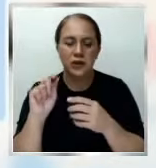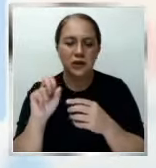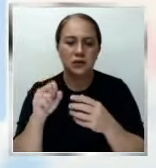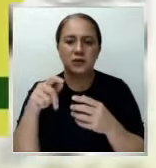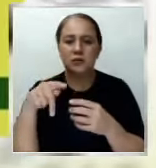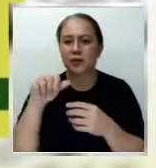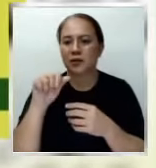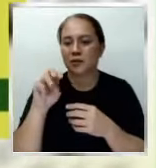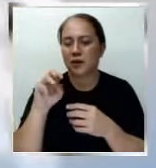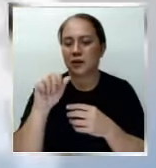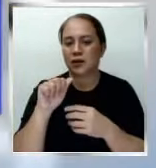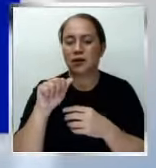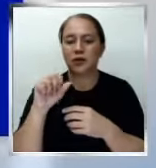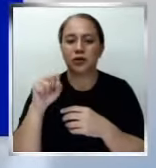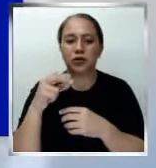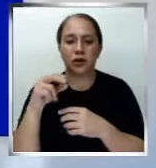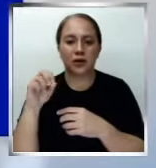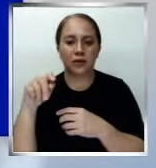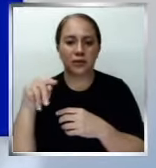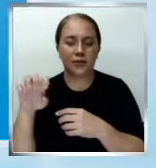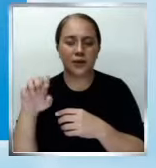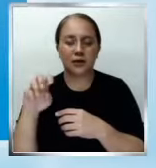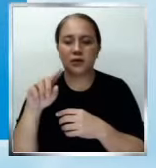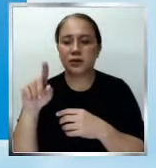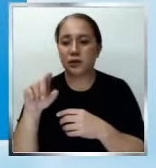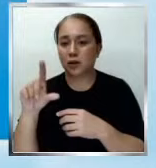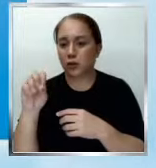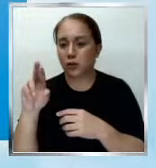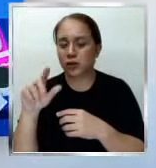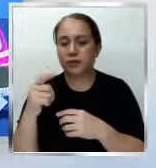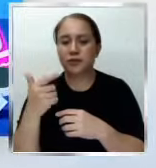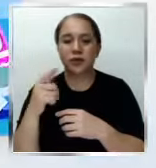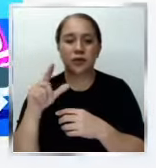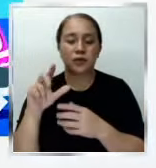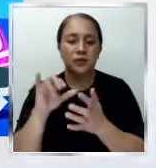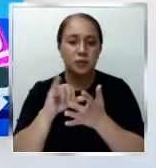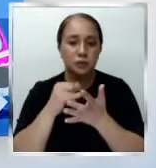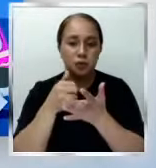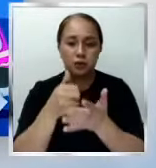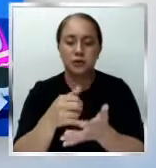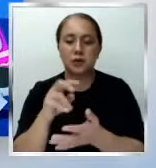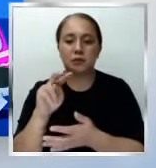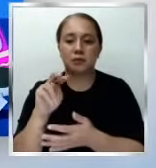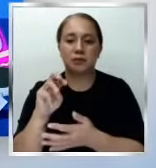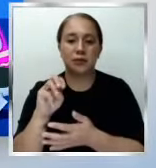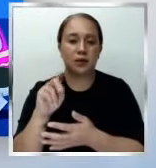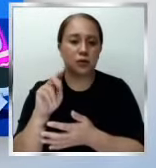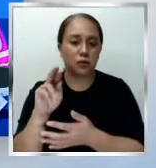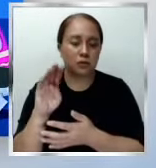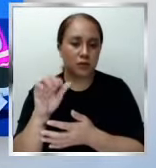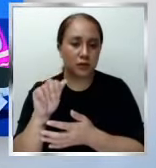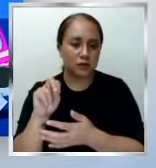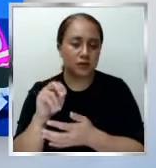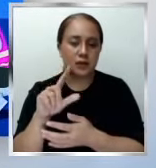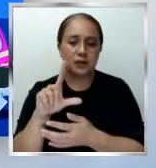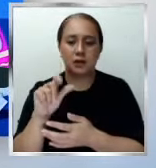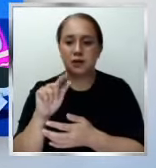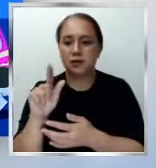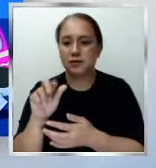Shopee, Zalora, Megamart, Globe Rewards, Metrobank Credit Card at Lazada.